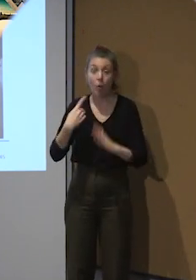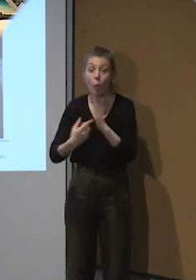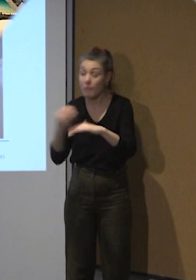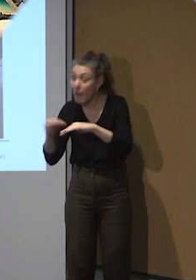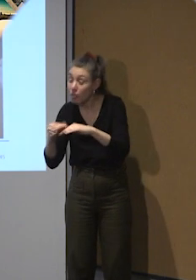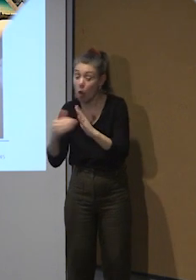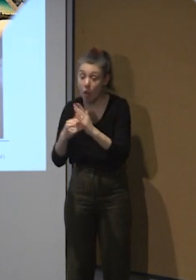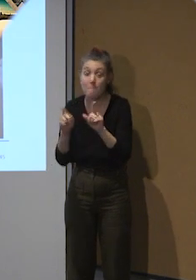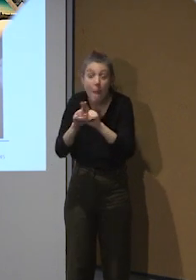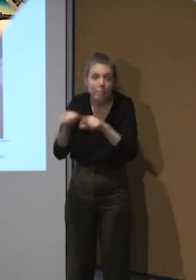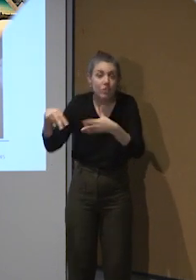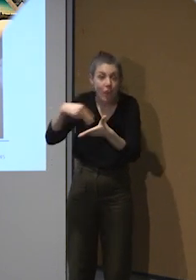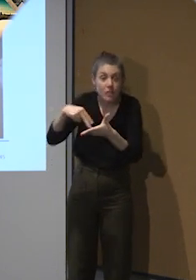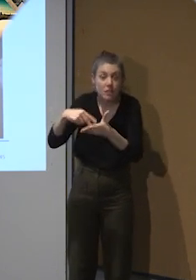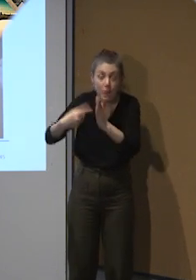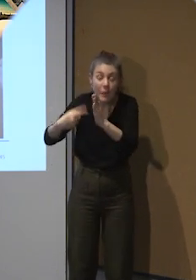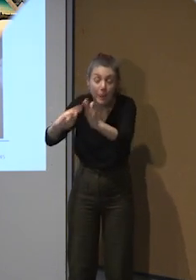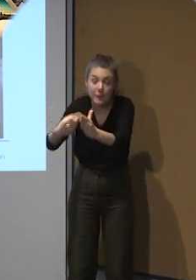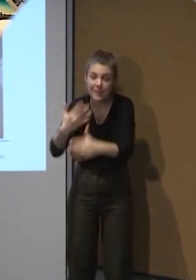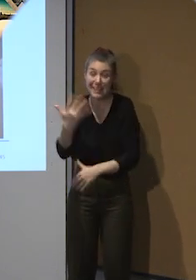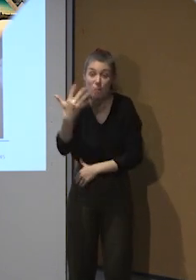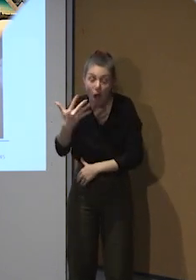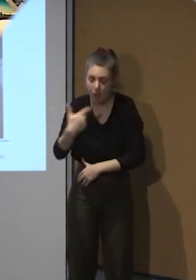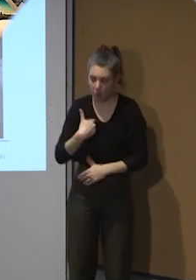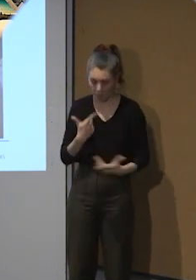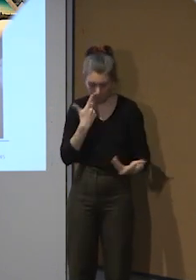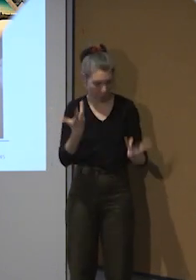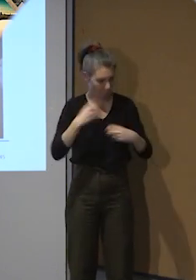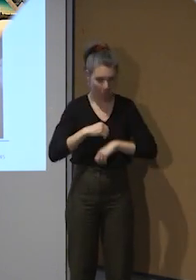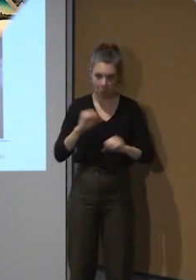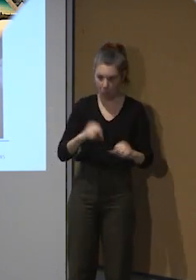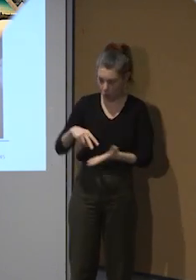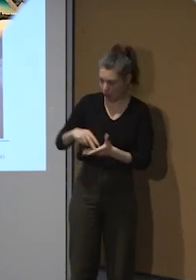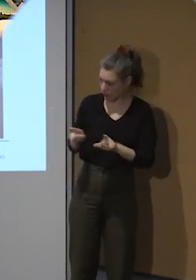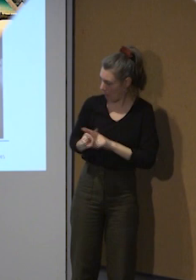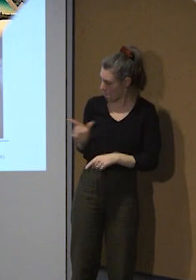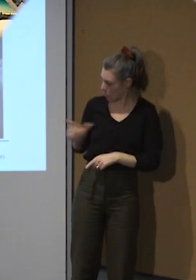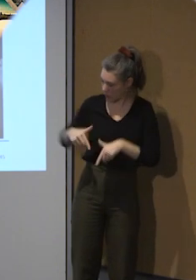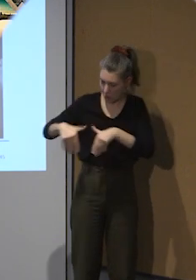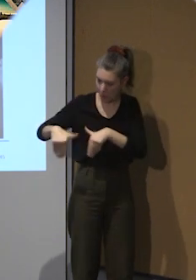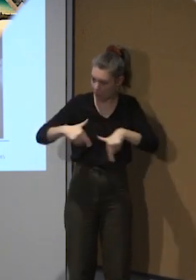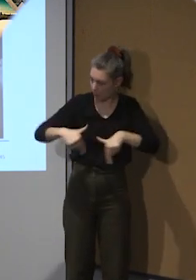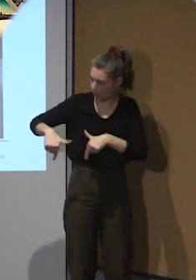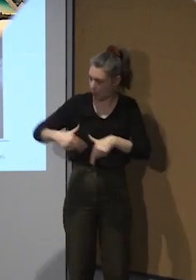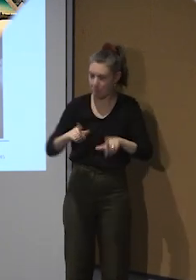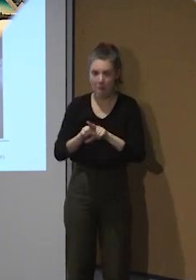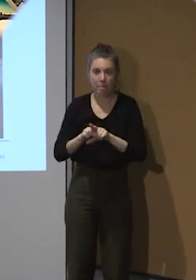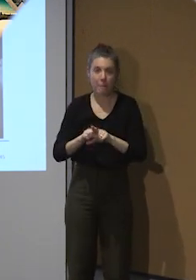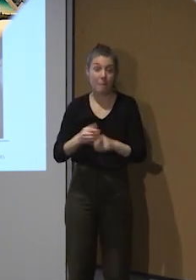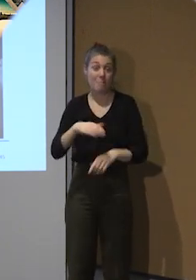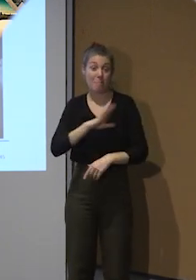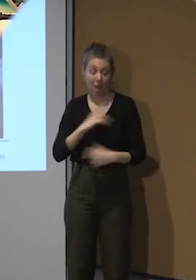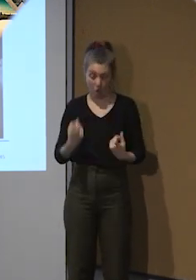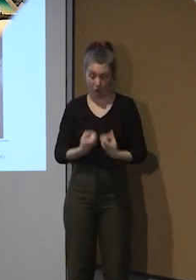etc. Donc, au fur et à mesure de travailler ces synapses, de travailler ces neurones, justement, ça préserve la mémoire, ça stimule la